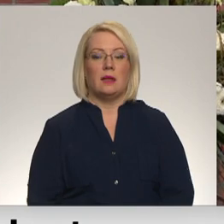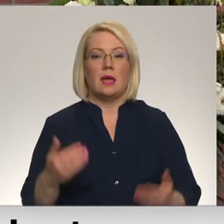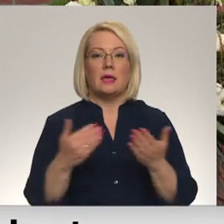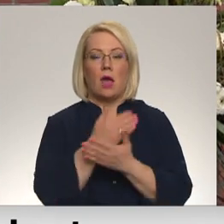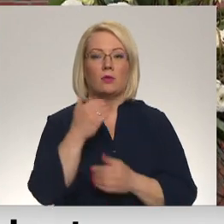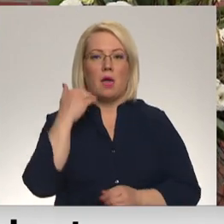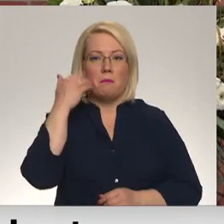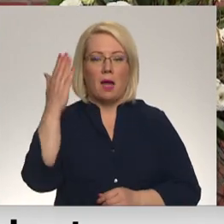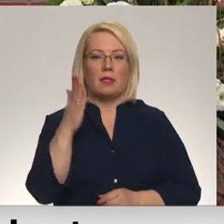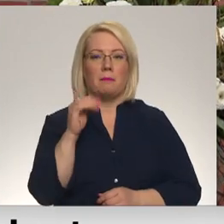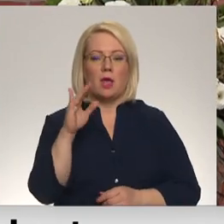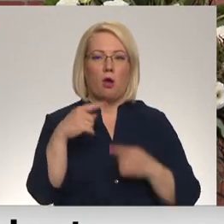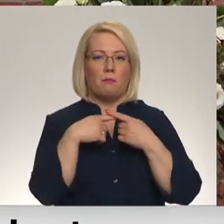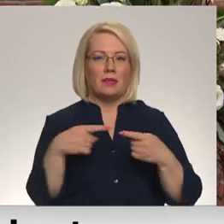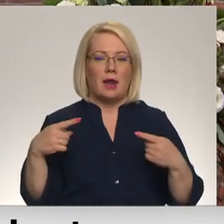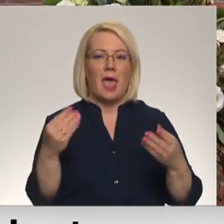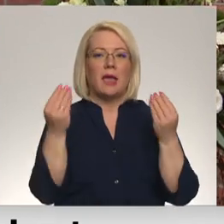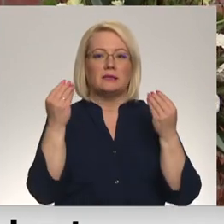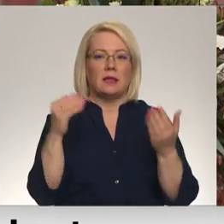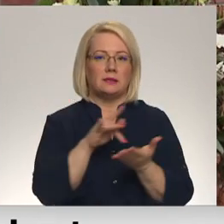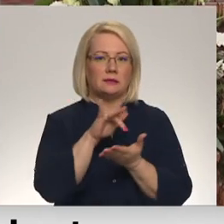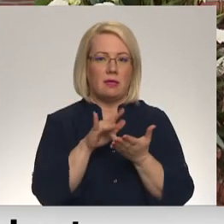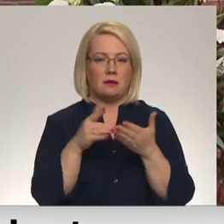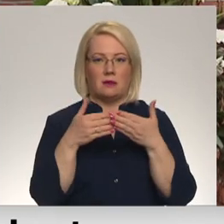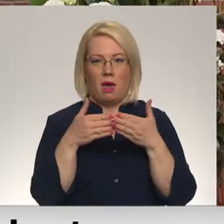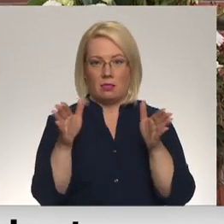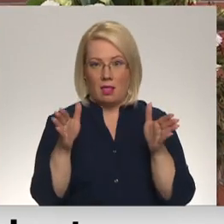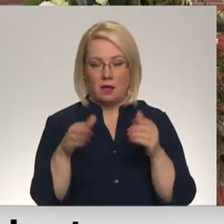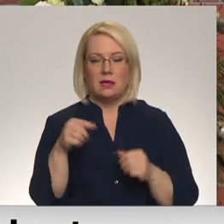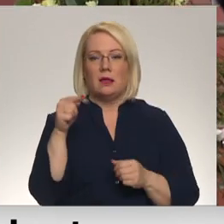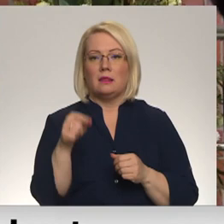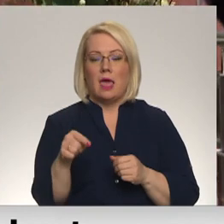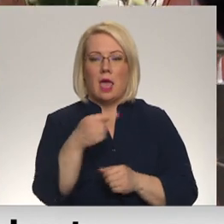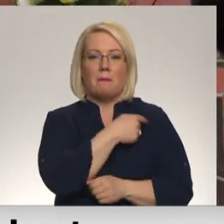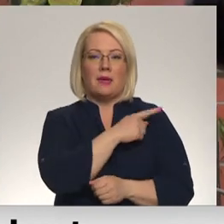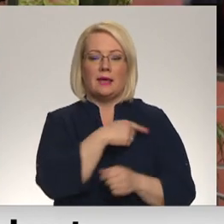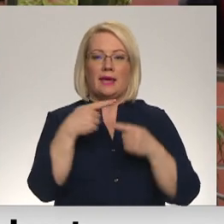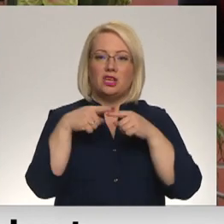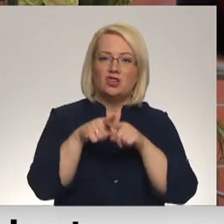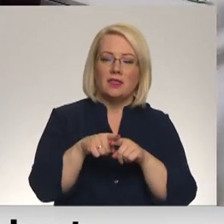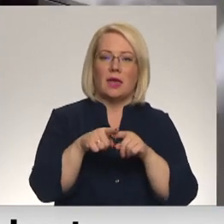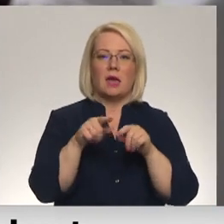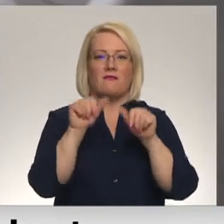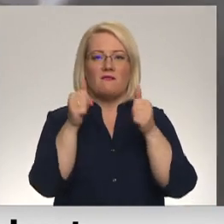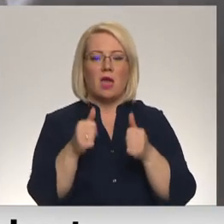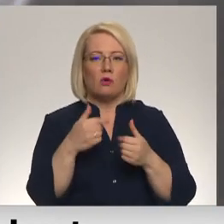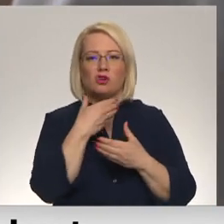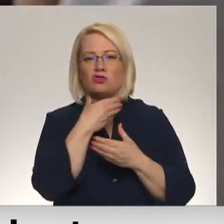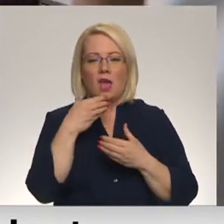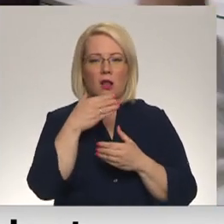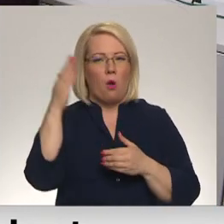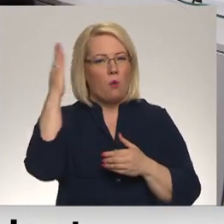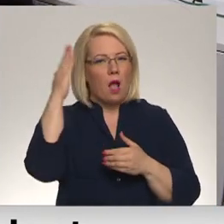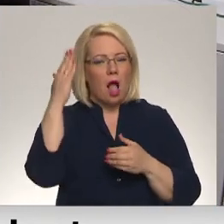Jaunais Baltijas biomateriālu ekscelences centrs ir atklāts. Šeit medicīnas inženieri turpmāk varēs veidot žokļa un galvas